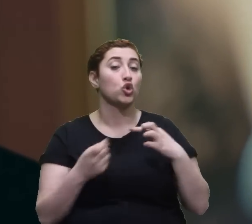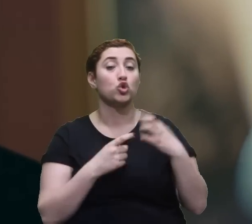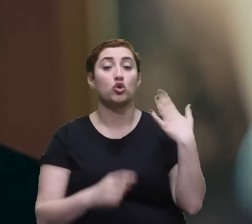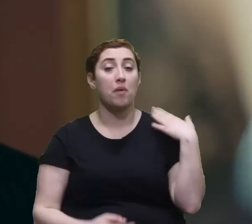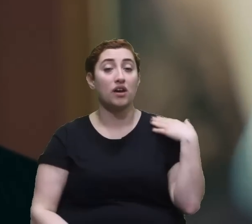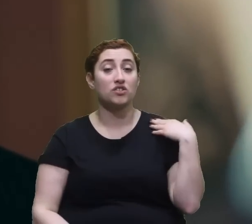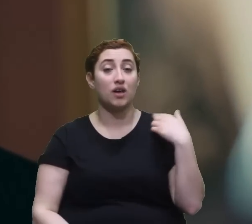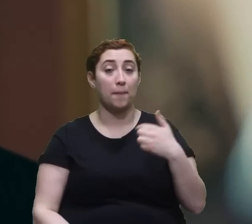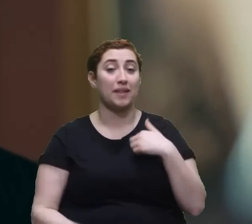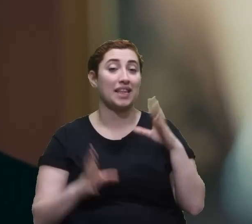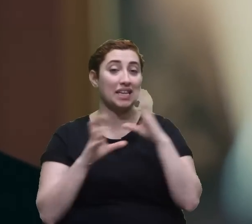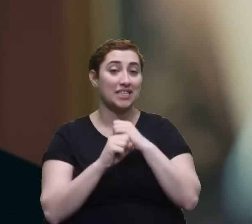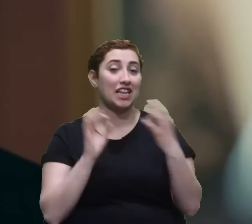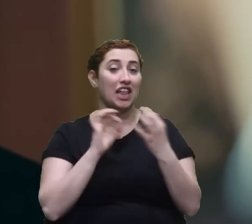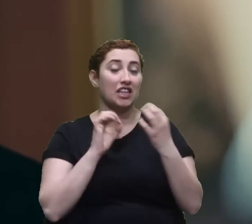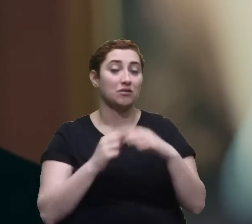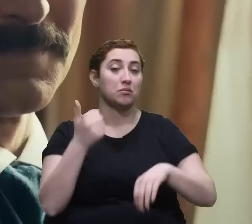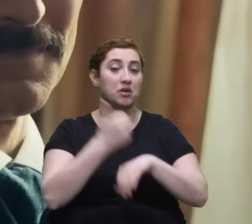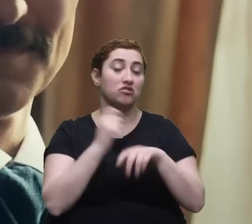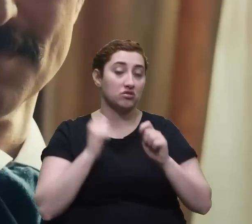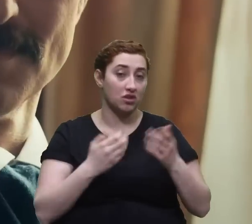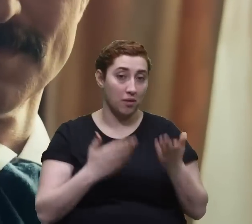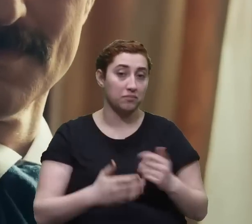Paşa beni gizli teşkilatının başına geçirdi.